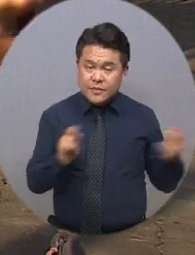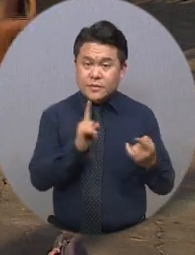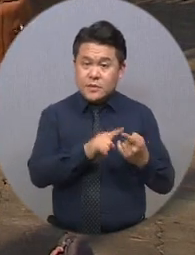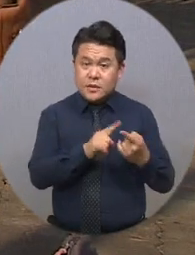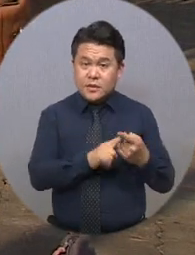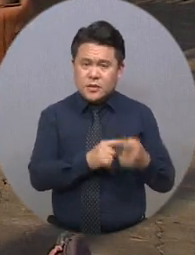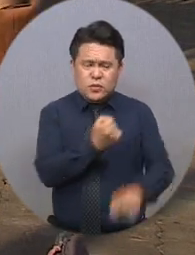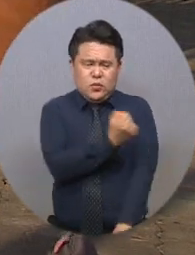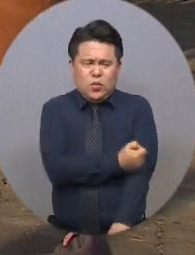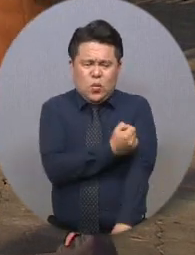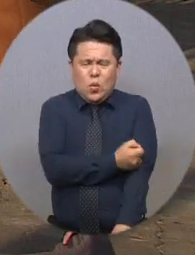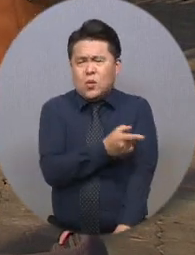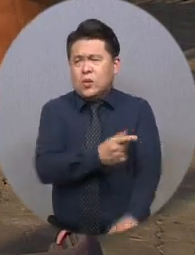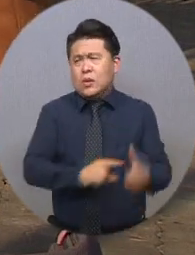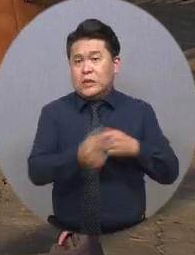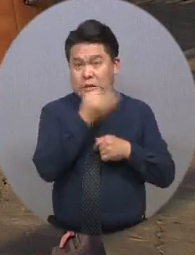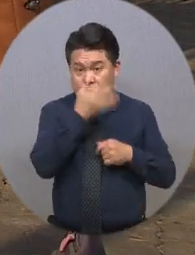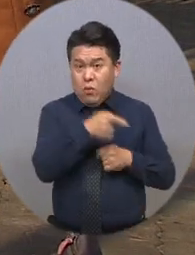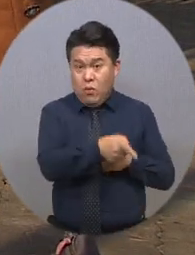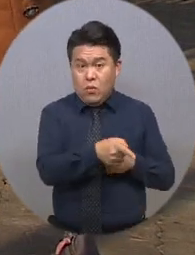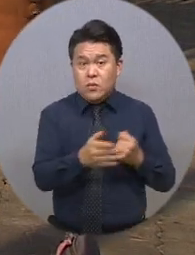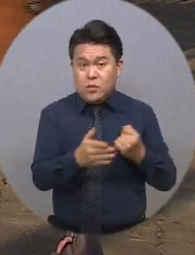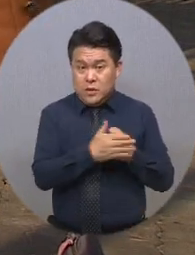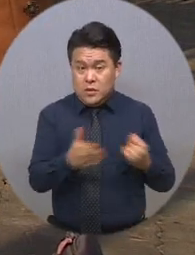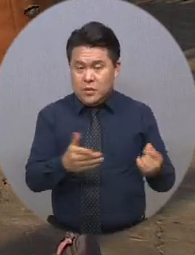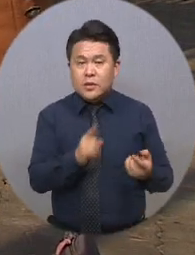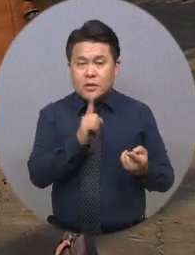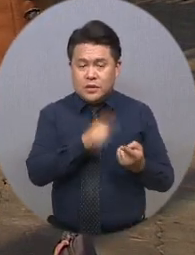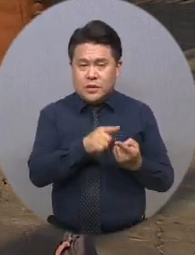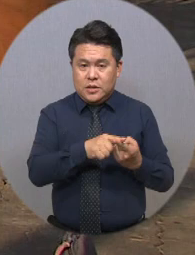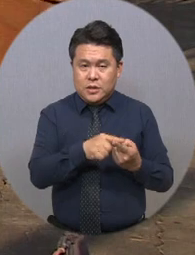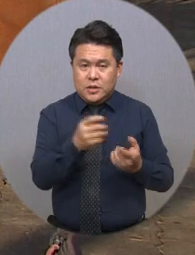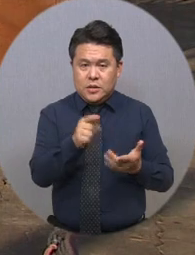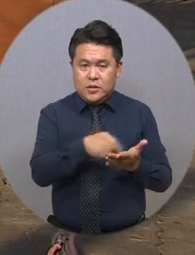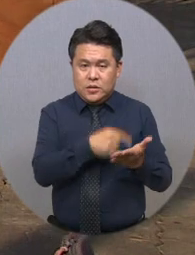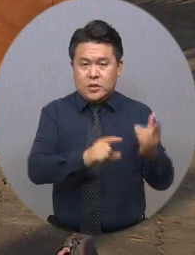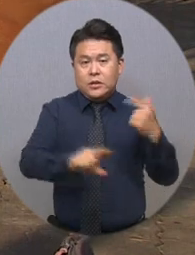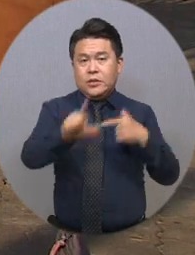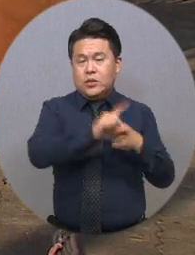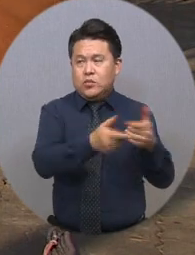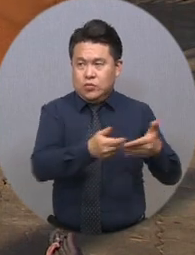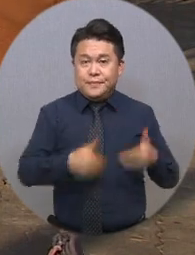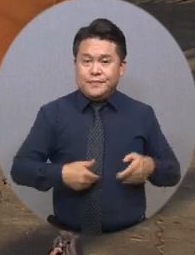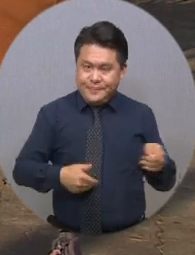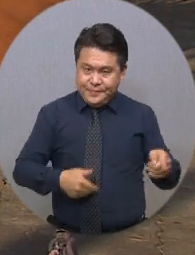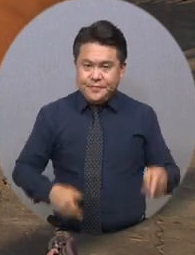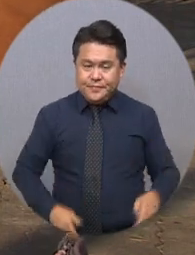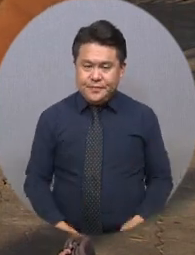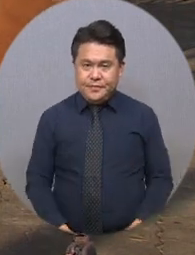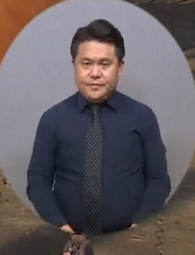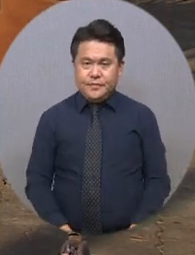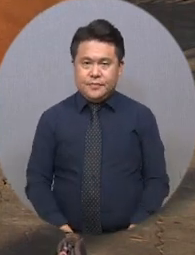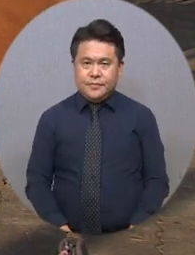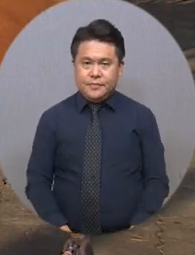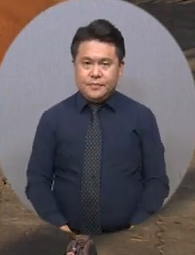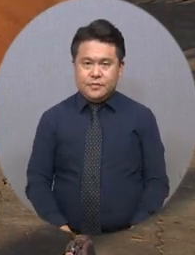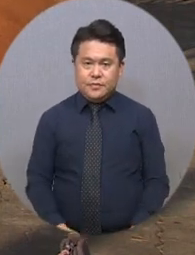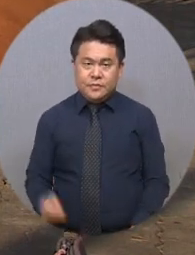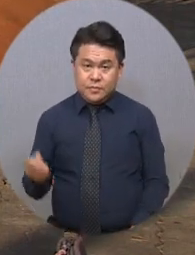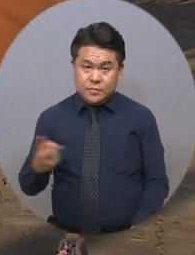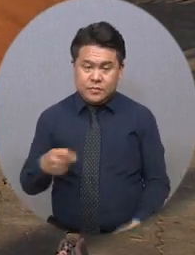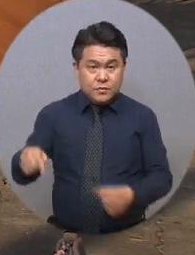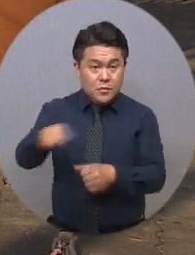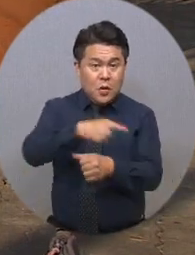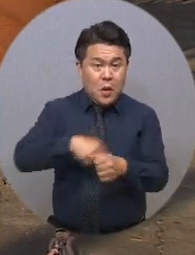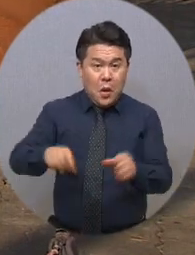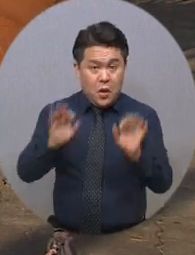거는 더 힘든 일이기 때문에 거기에 대한 그거는 더 생각을 해 주셔야 된다는 생각이 있고요.